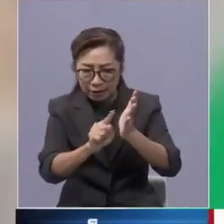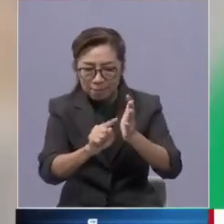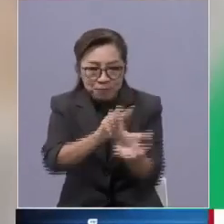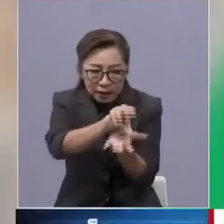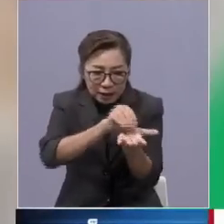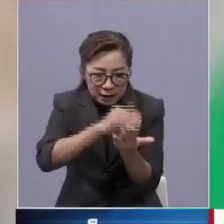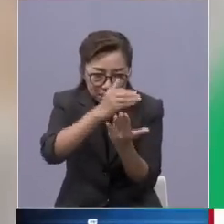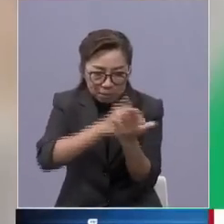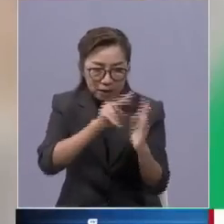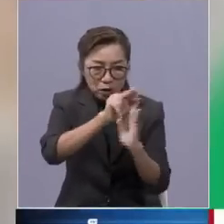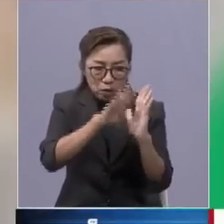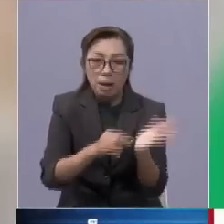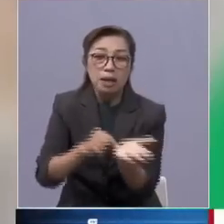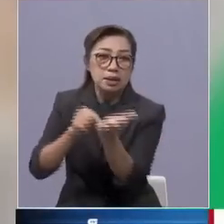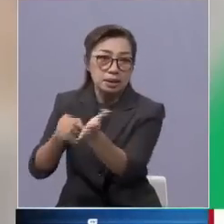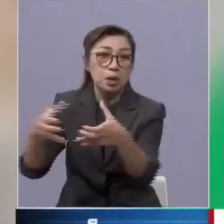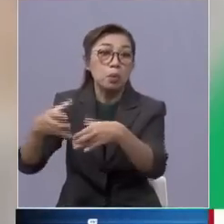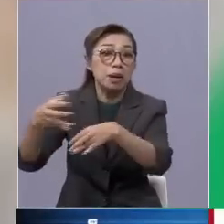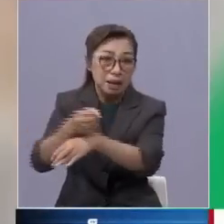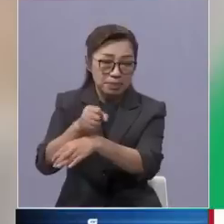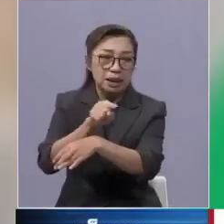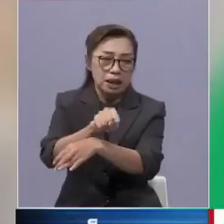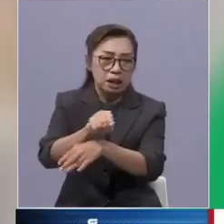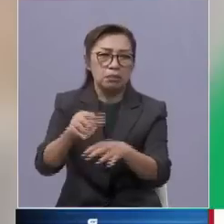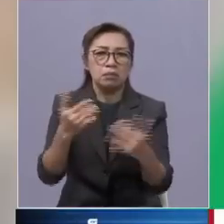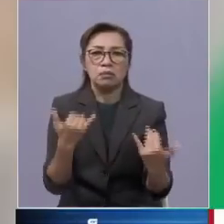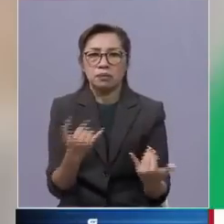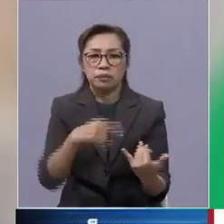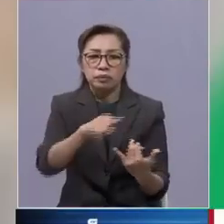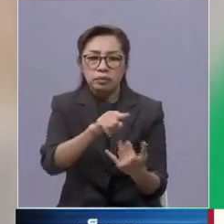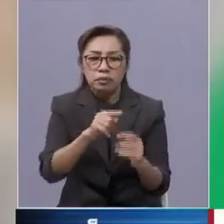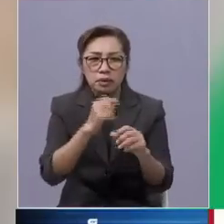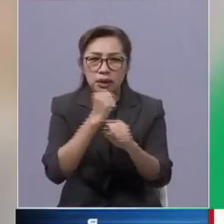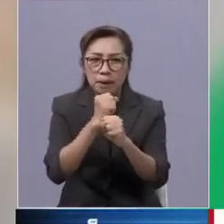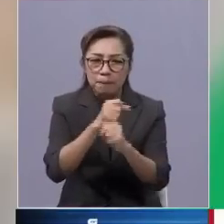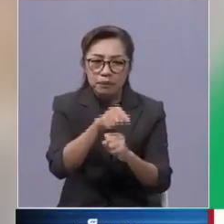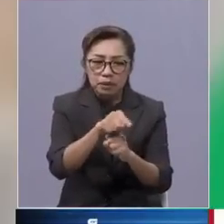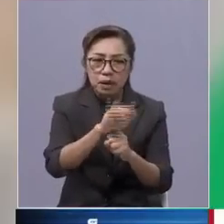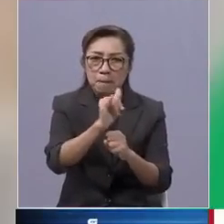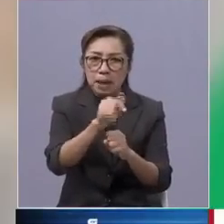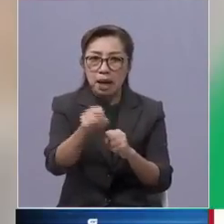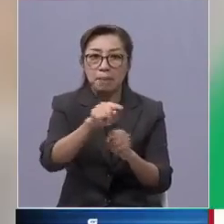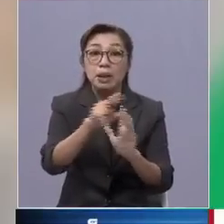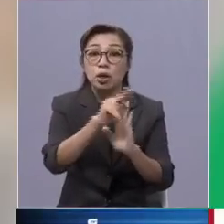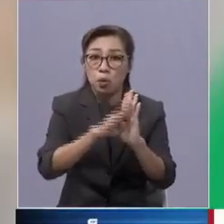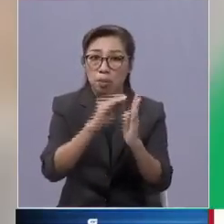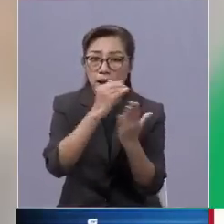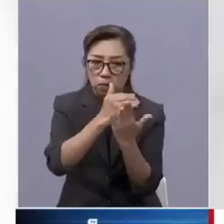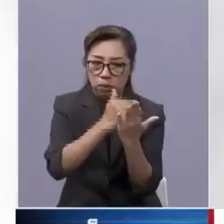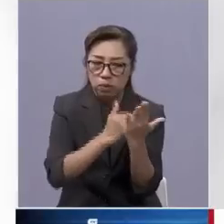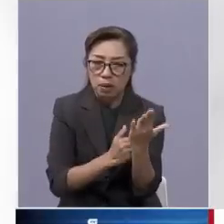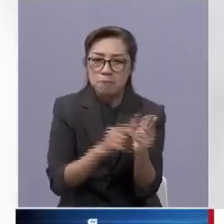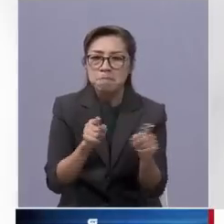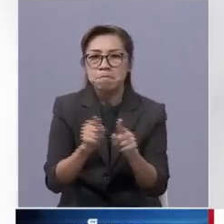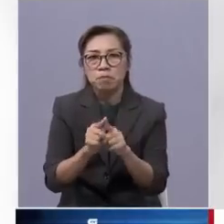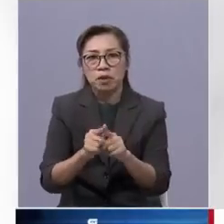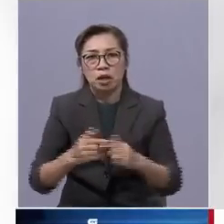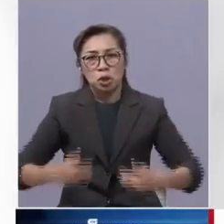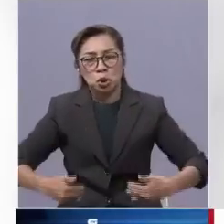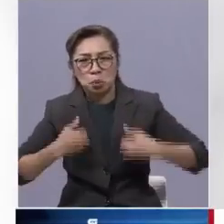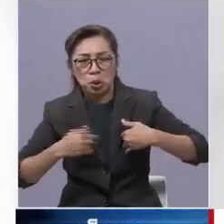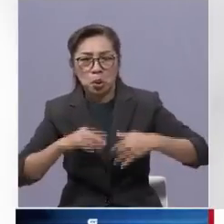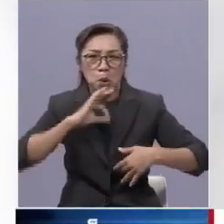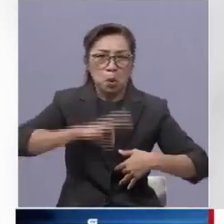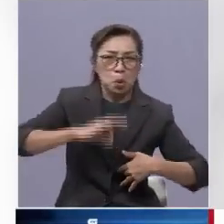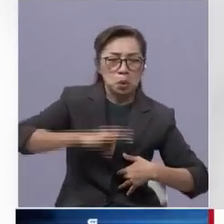ข้องต่อพรรคการเมืองรวมถึงสาธารณะซึ่งจะเกี่ยวข้องกับข้อเสนอเชิงนโยบายความไม่มั่นคงในชีวิตศักดิ์